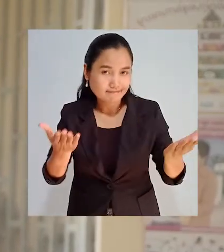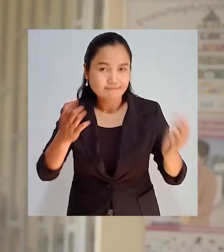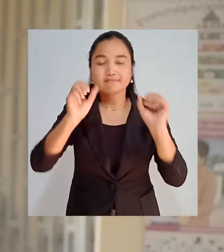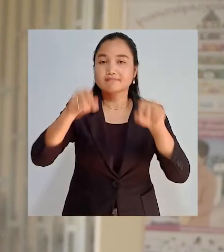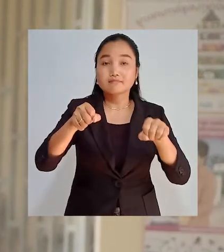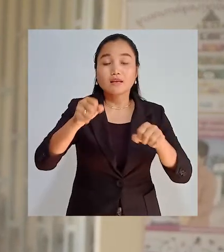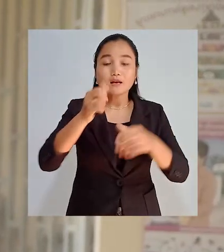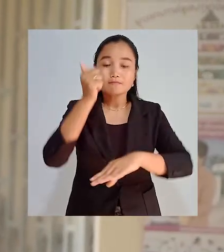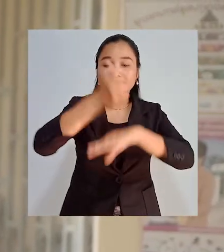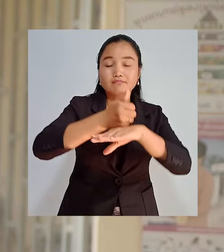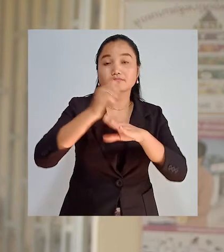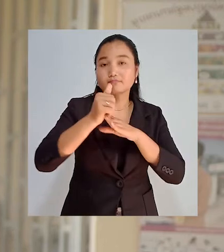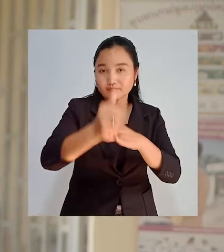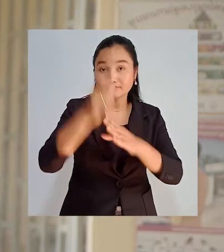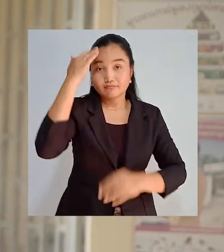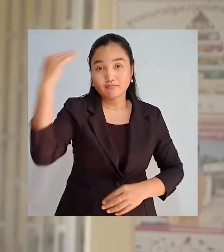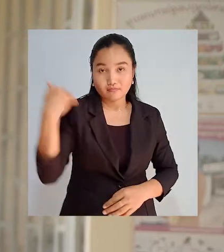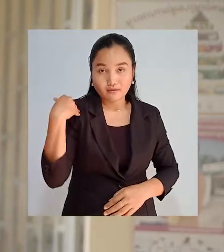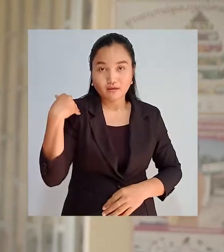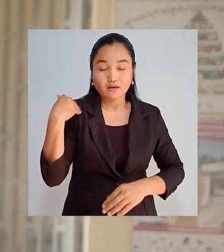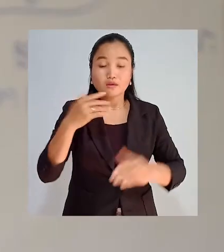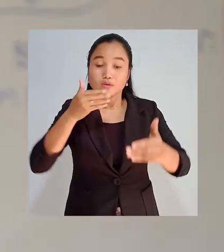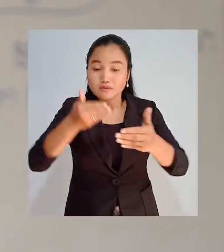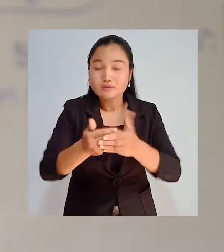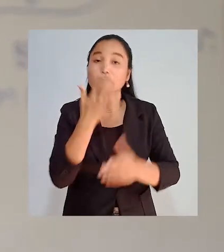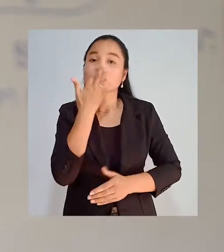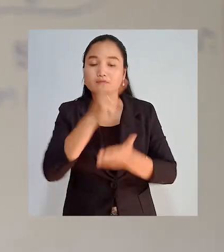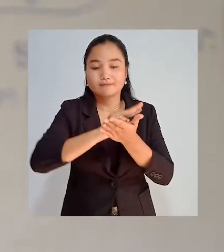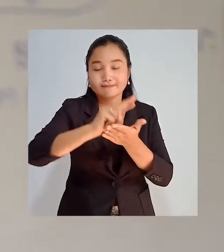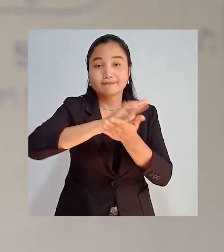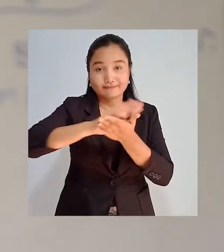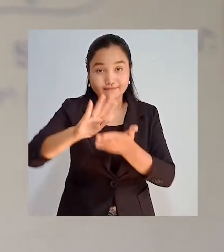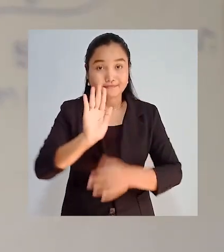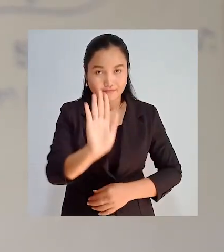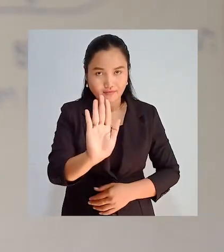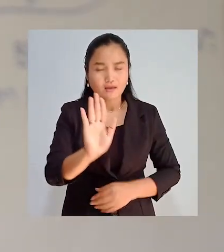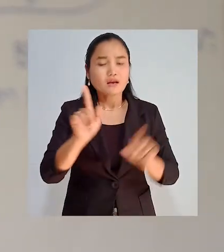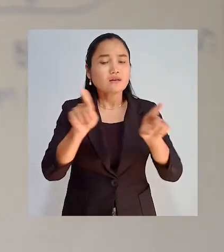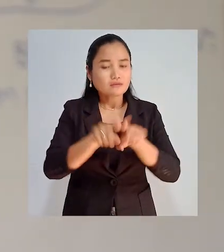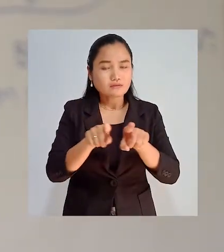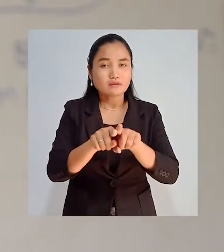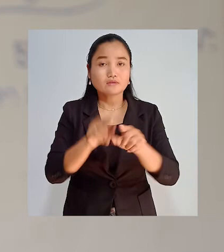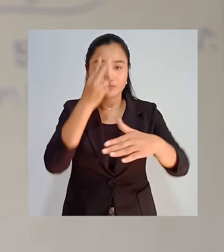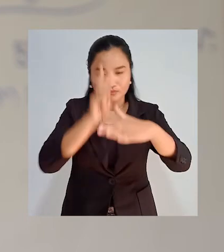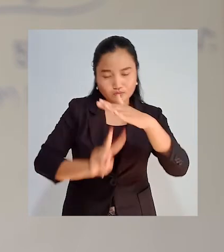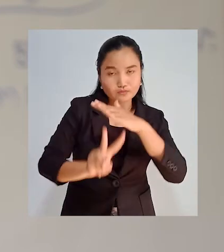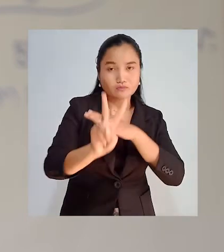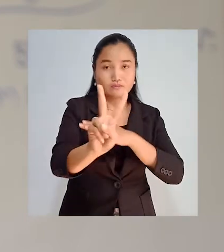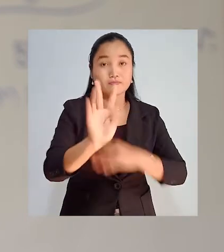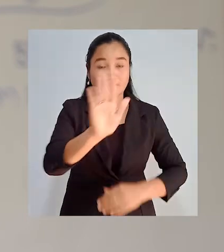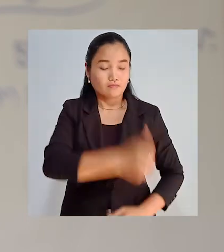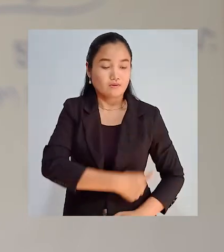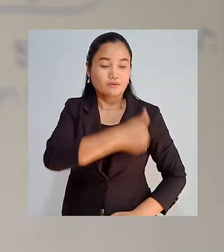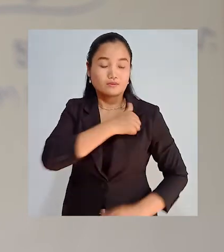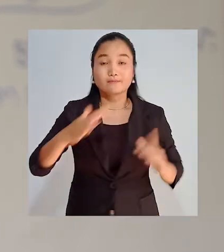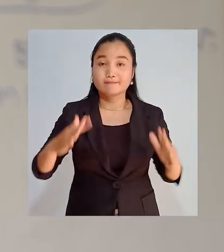បង្កើនភាពជាអ្នកដឹកនាំជាស្ត្រីនៅក្នុងវិស័យទឹកស្អាតនិងអនាម័យហើយក៏ស្របជាមួយនឹងចក្ខុវិស័យ